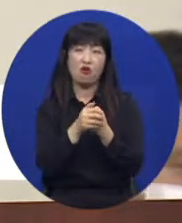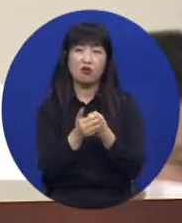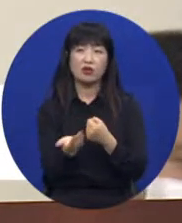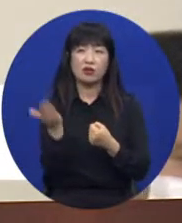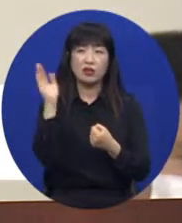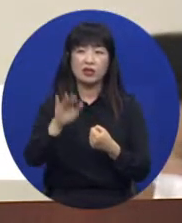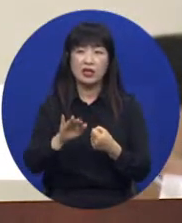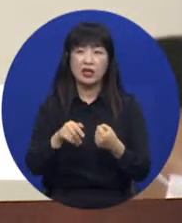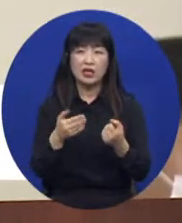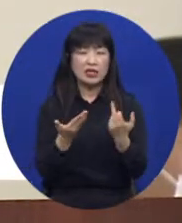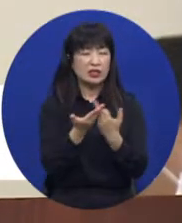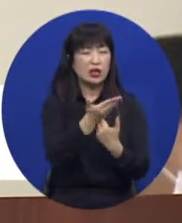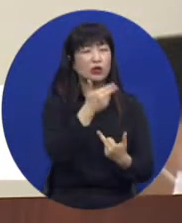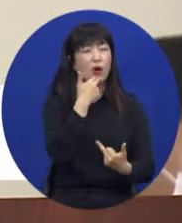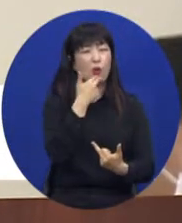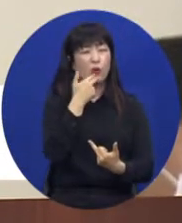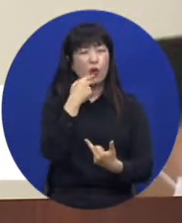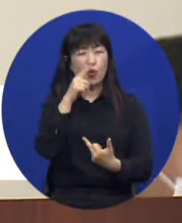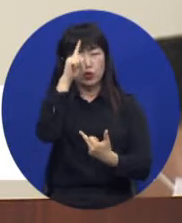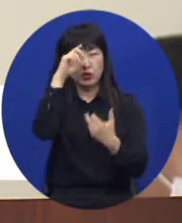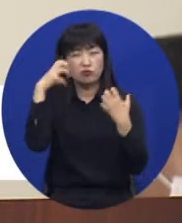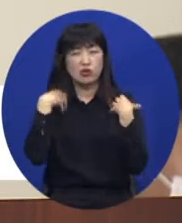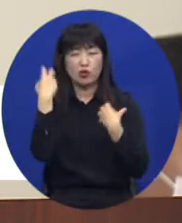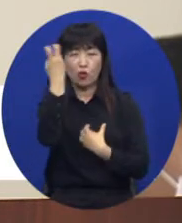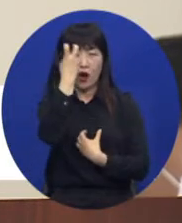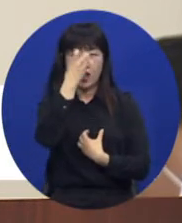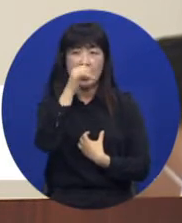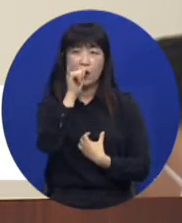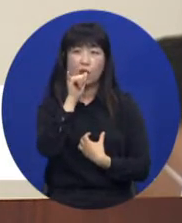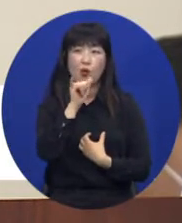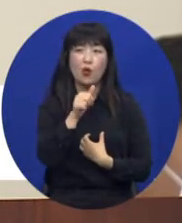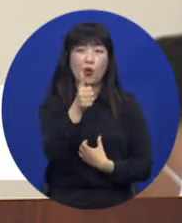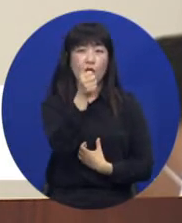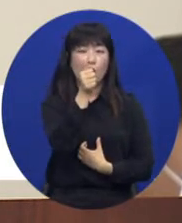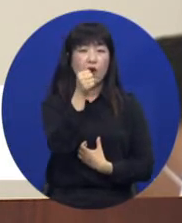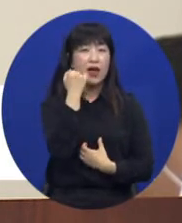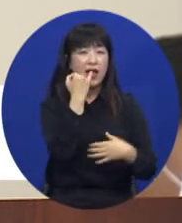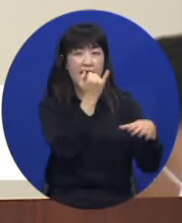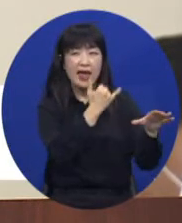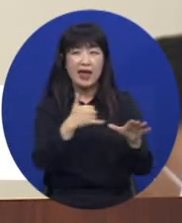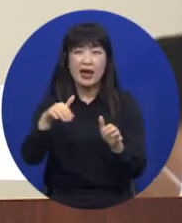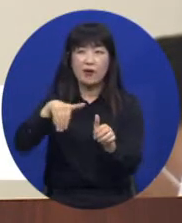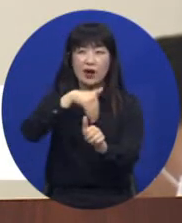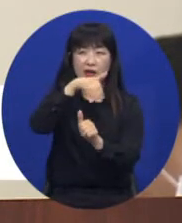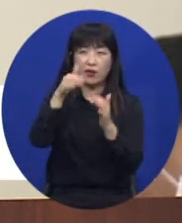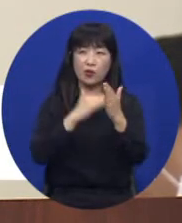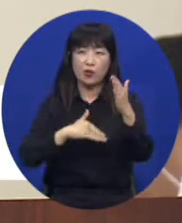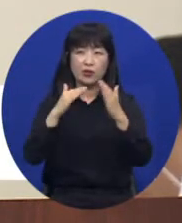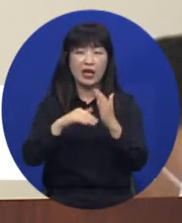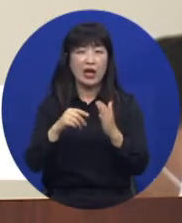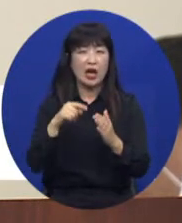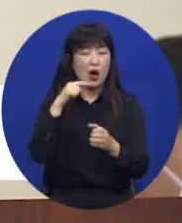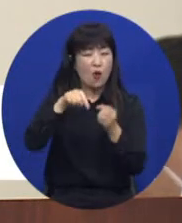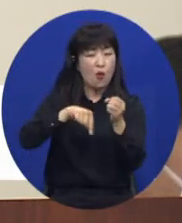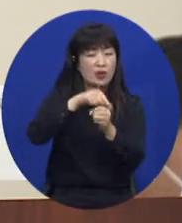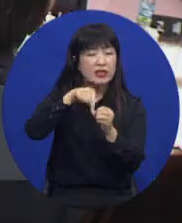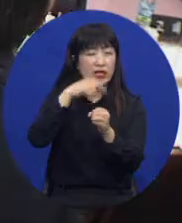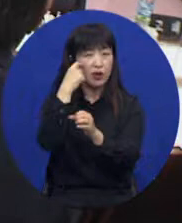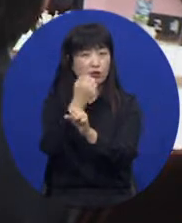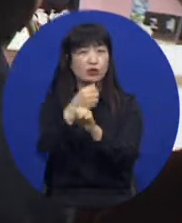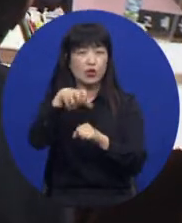없고 국가기관에서 하고 있는데요. 네. 해양환경공단, 그다음에 원자력연구소에서 지금 조사를 수행하고 있습니다.